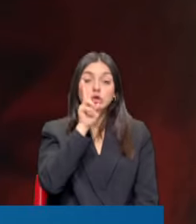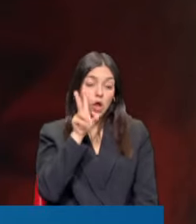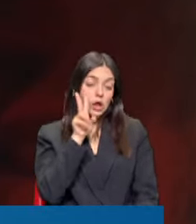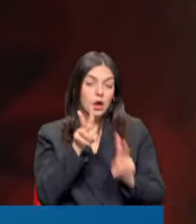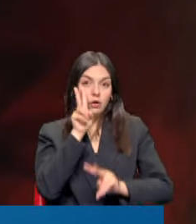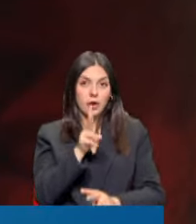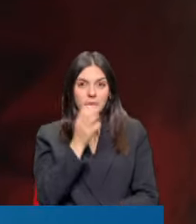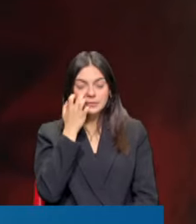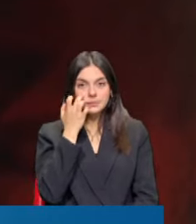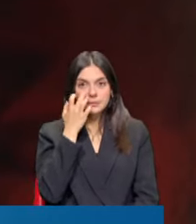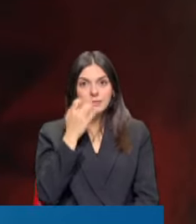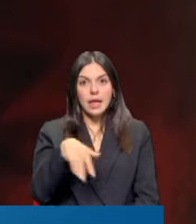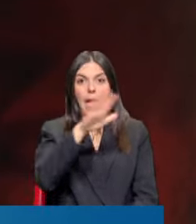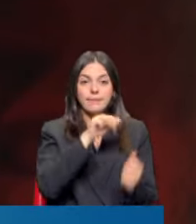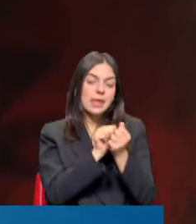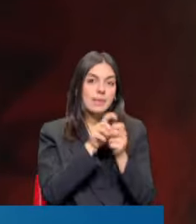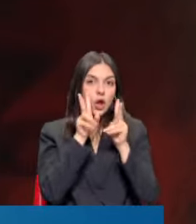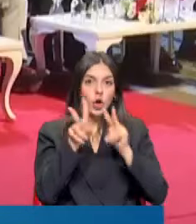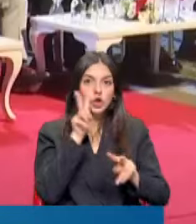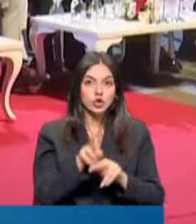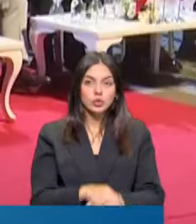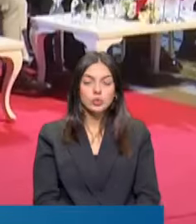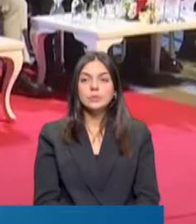görünüyor. Hep birlikte görüyoruz.